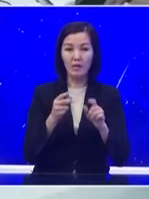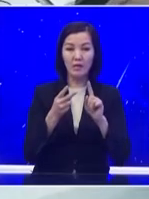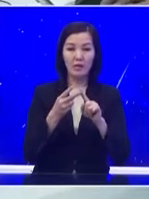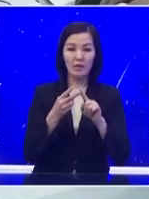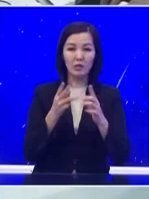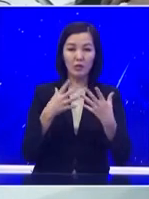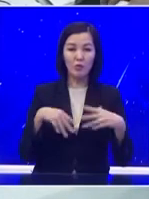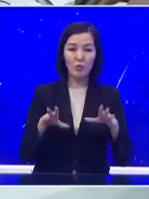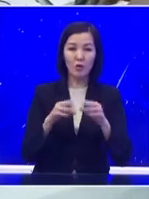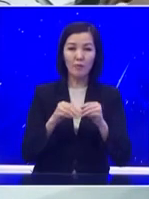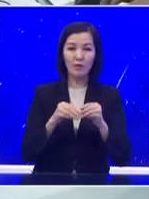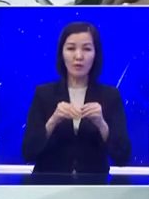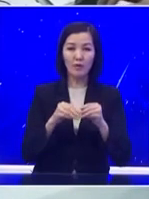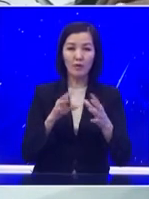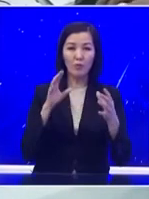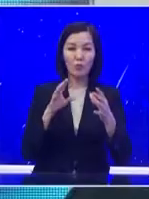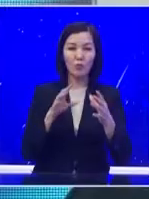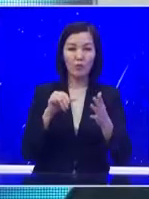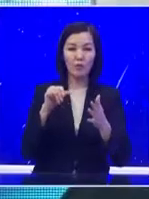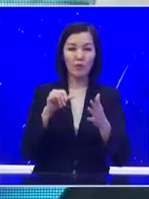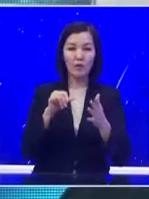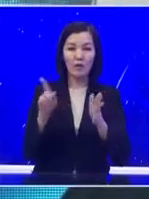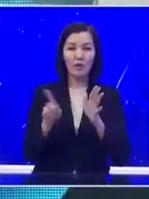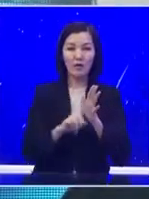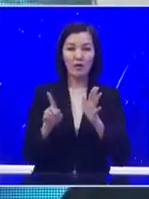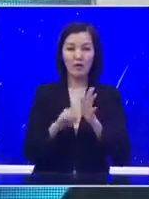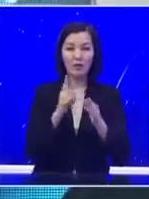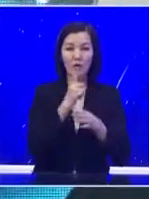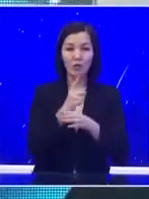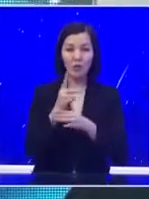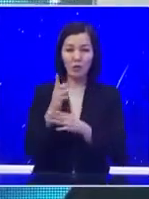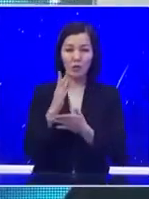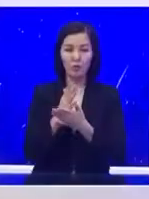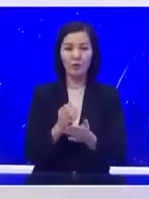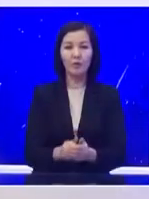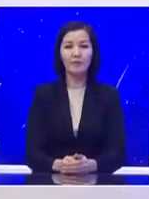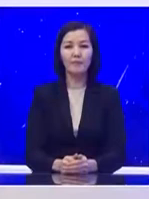Екіншіден қоғамдық көлікпен пайдалану біз шектеу қойып жатырмыз.